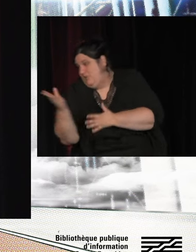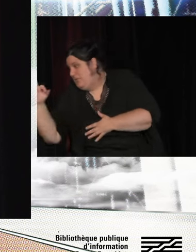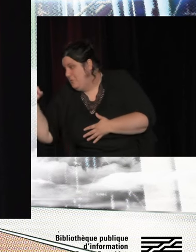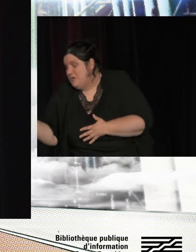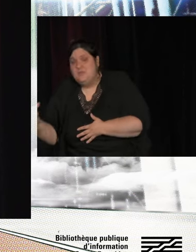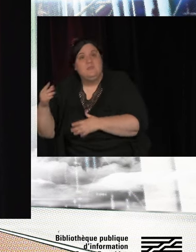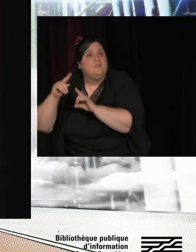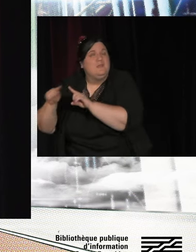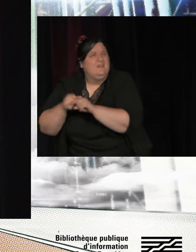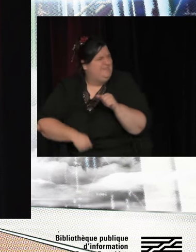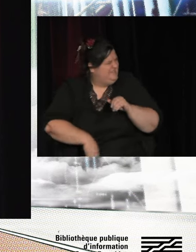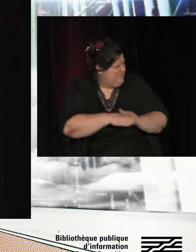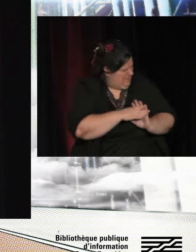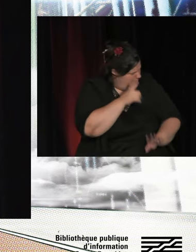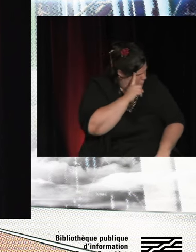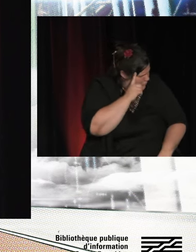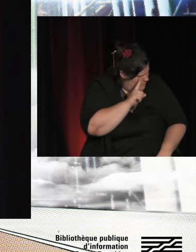très détaillées et je ne sais plus d'où je démarrais avant.